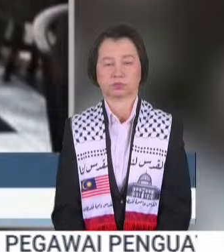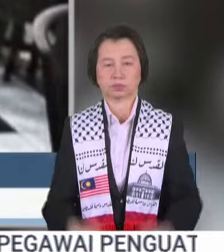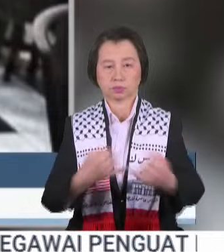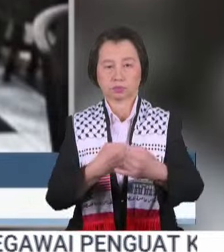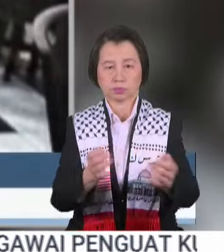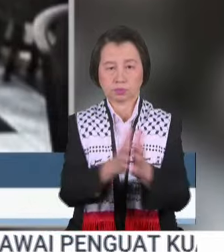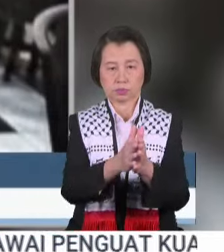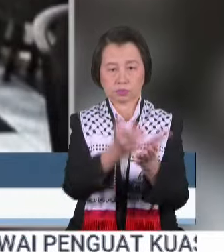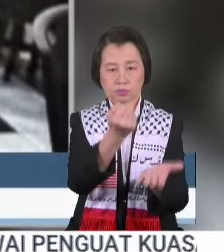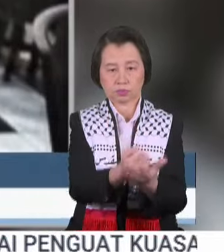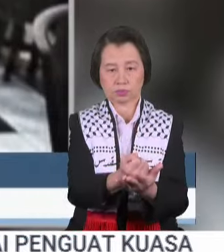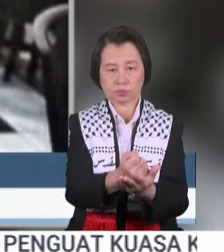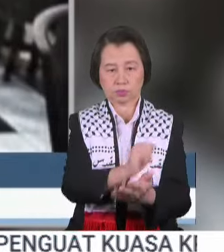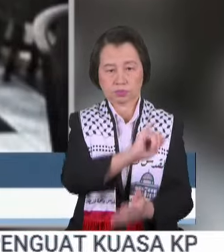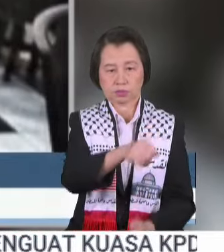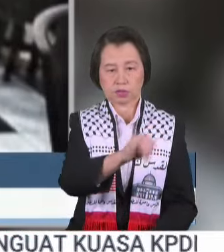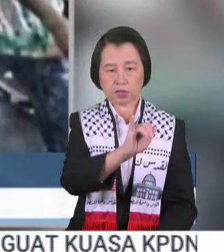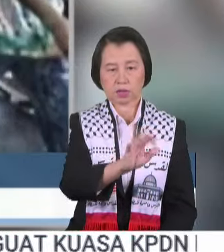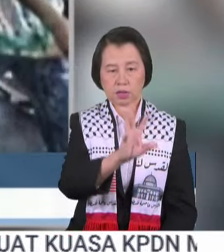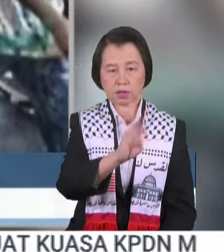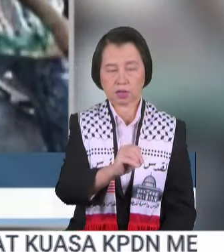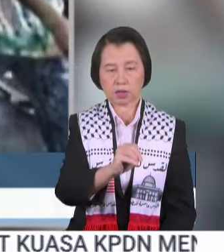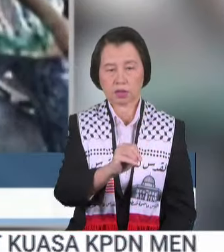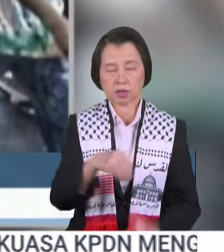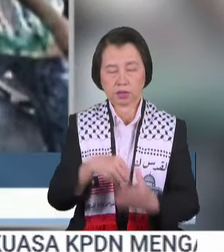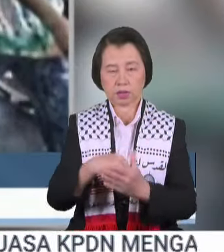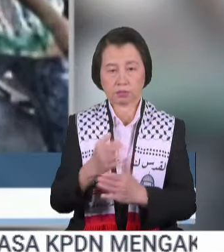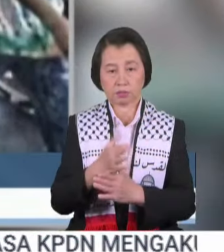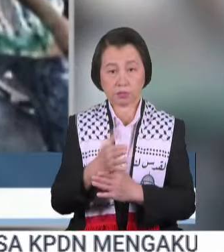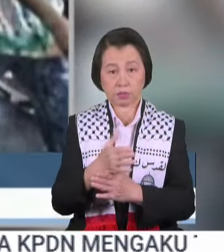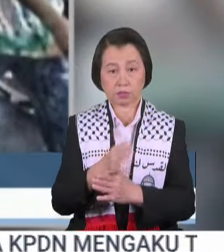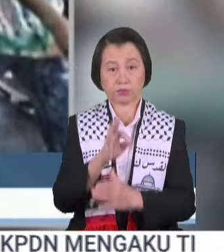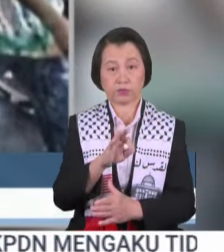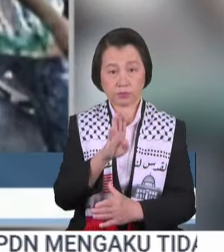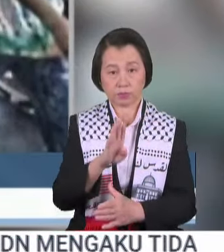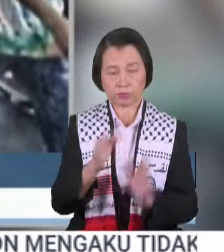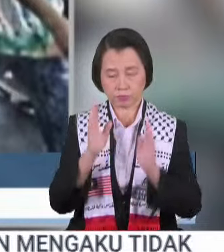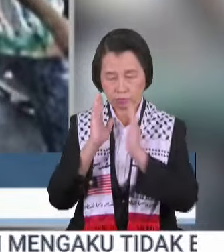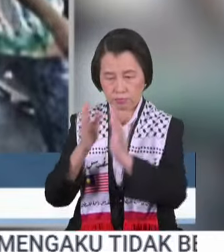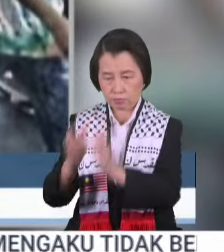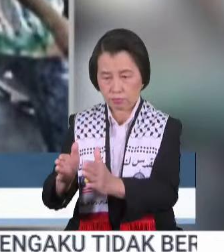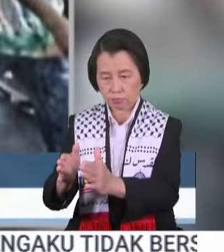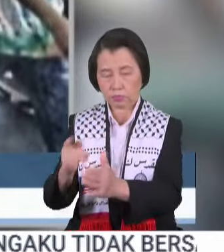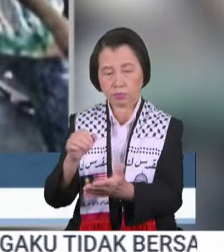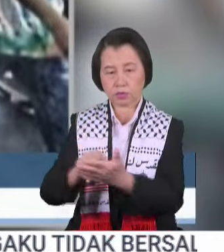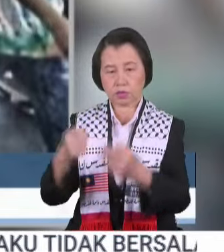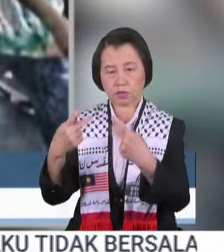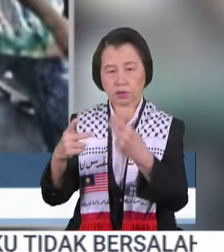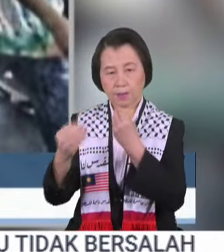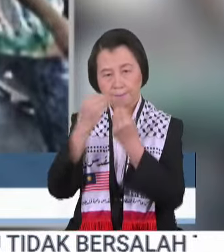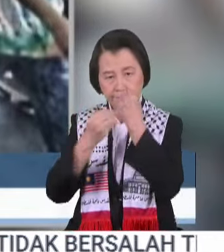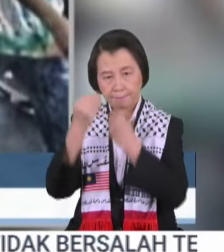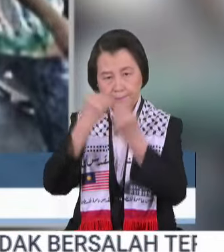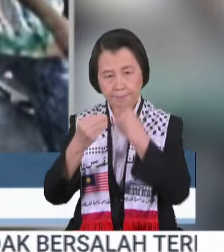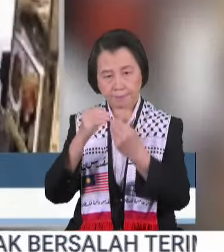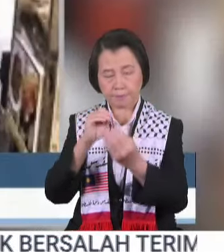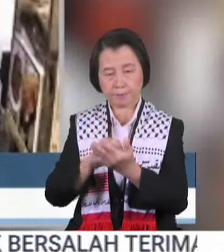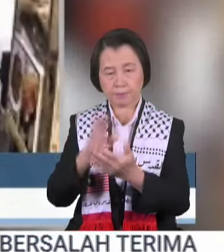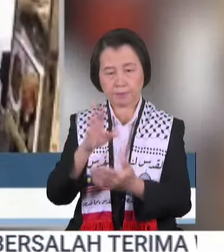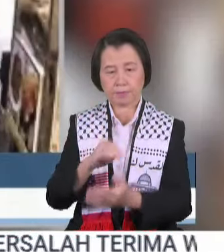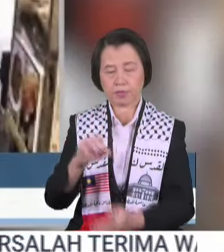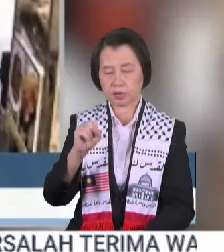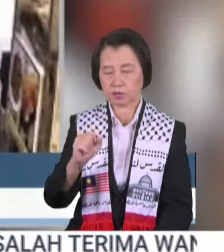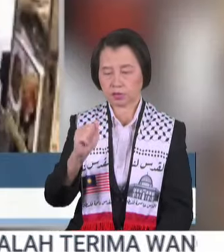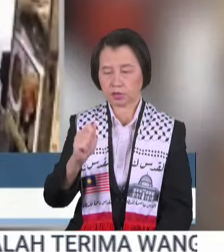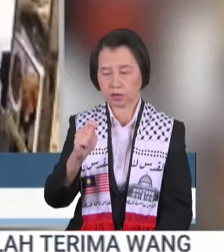Jabatan Imigresen Malaysia Sarawak dalam perkongsian di Facebook berkata, tumpuan operasi kali ini adalah di premis-premis makanan di Tabuan dan